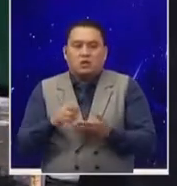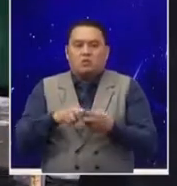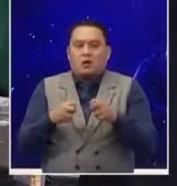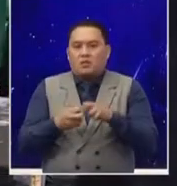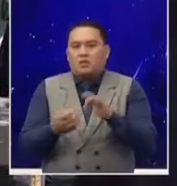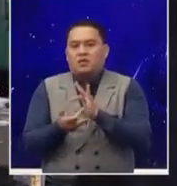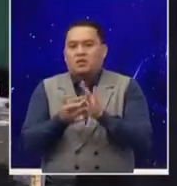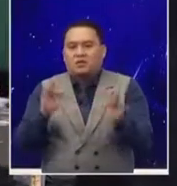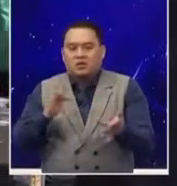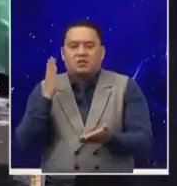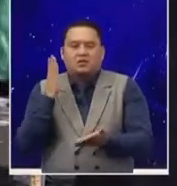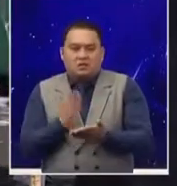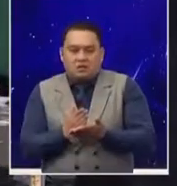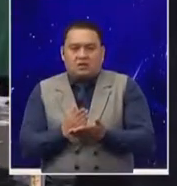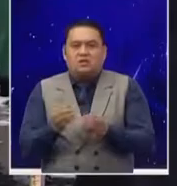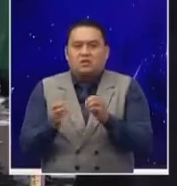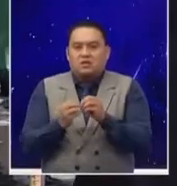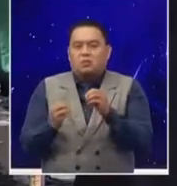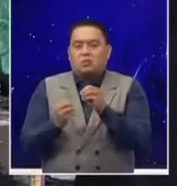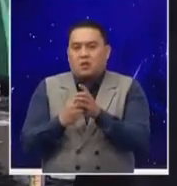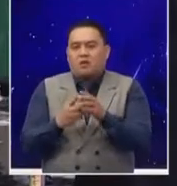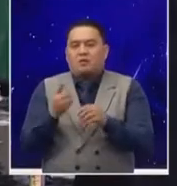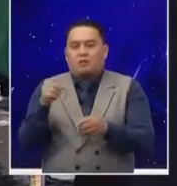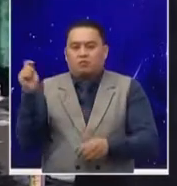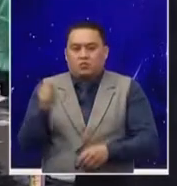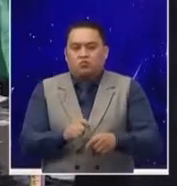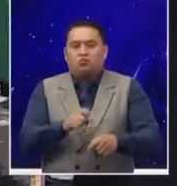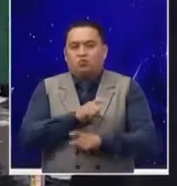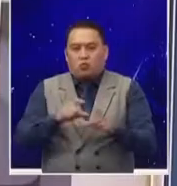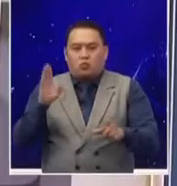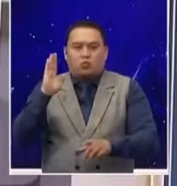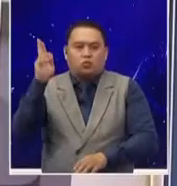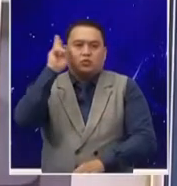с интернетом. Дети с 1 по 11 класс будут ежедневно посещать школу.